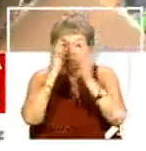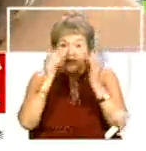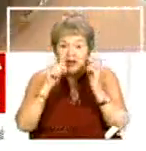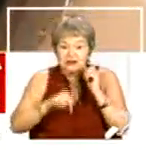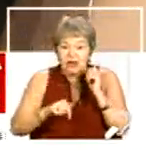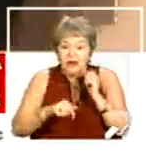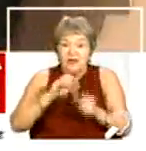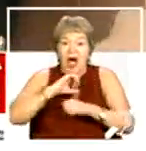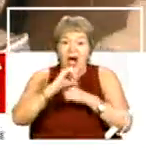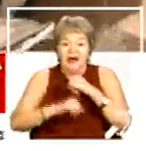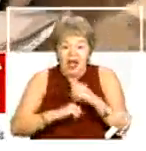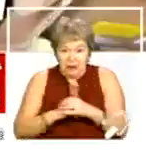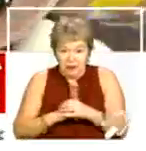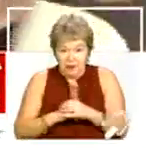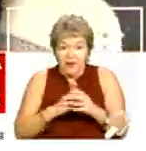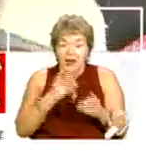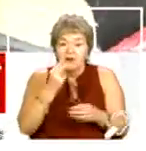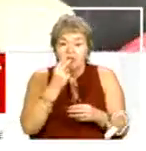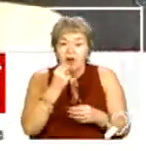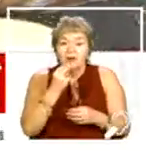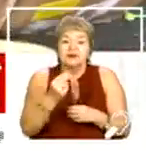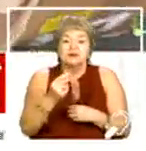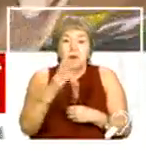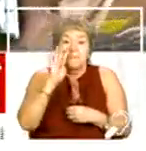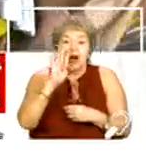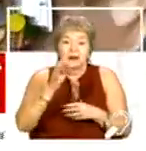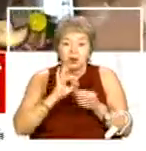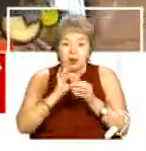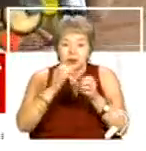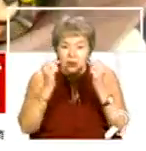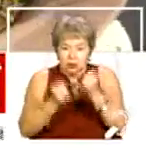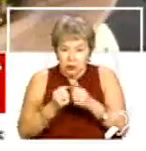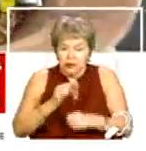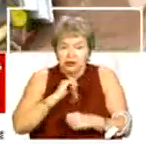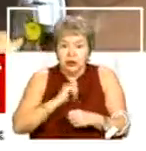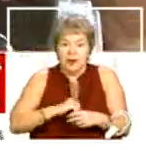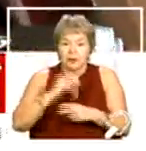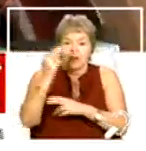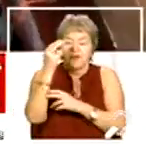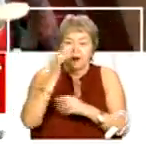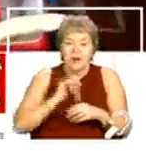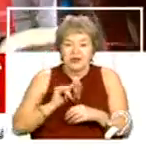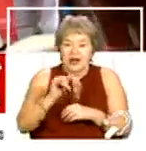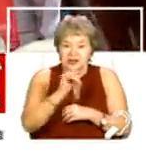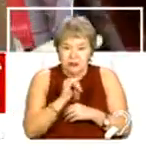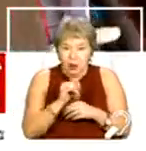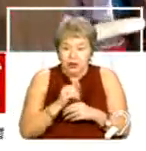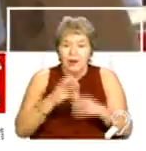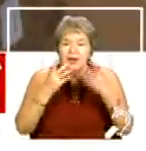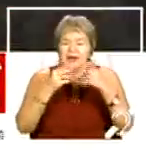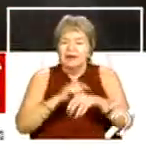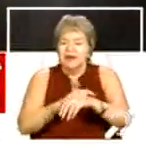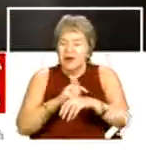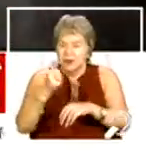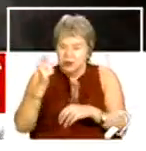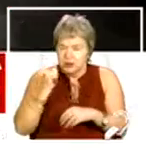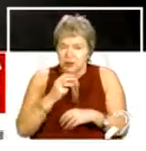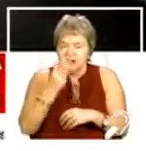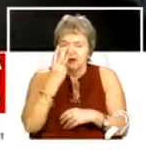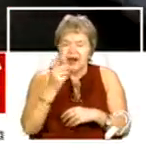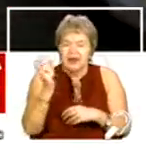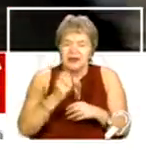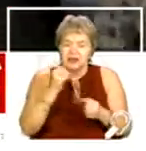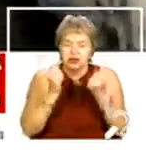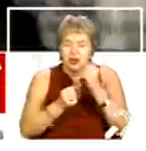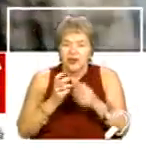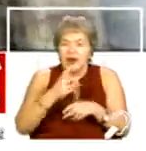în județul Arad. Vorbim despre 4 șoferi și patronul unei firme de transport. În urmă cu doar câteva minute, 3 dintre șoferi